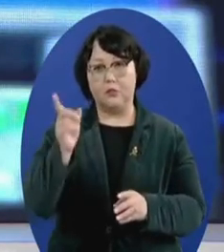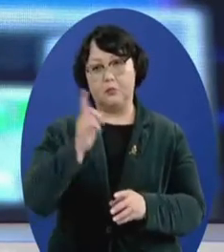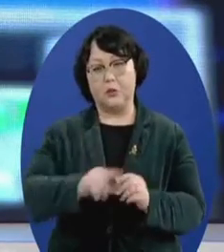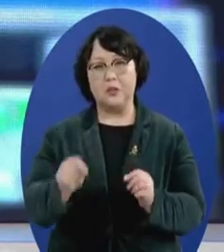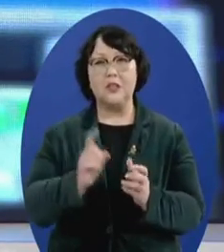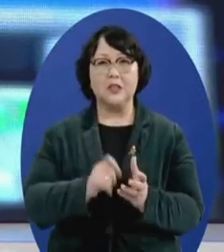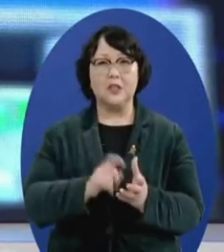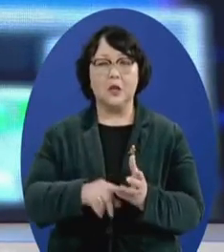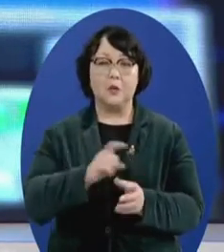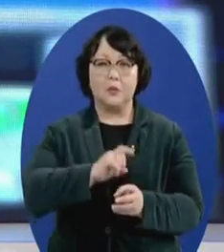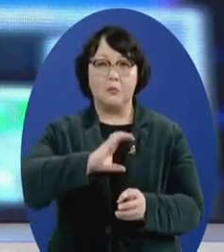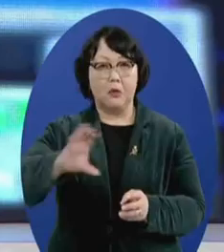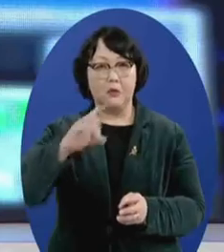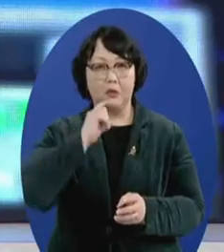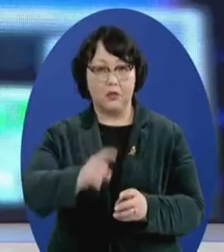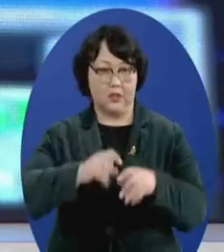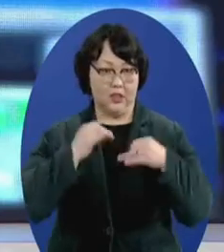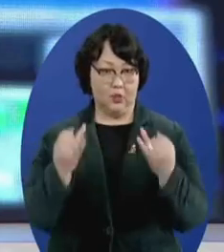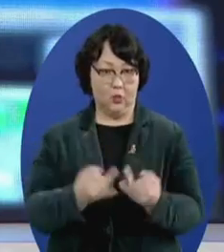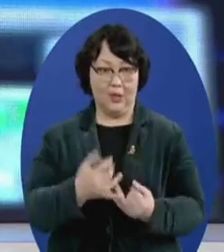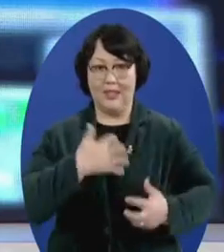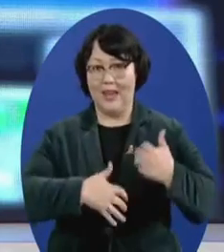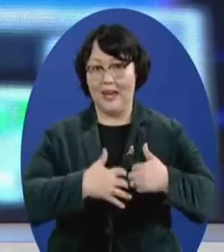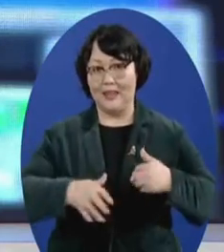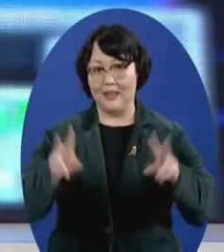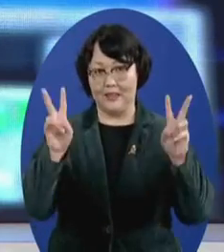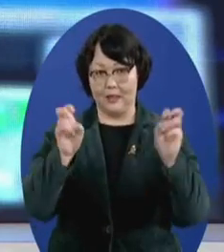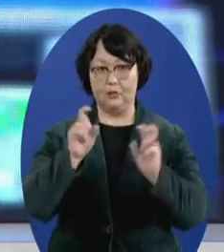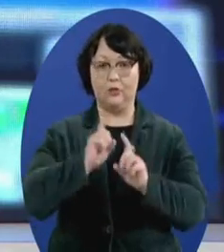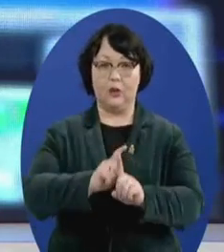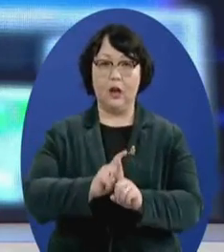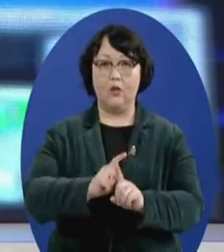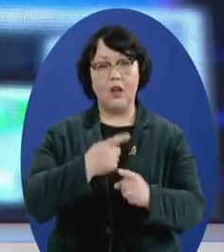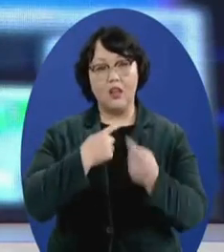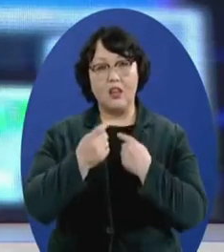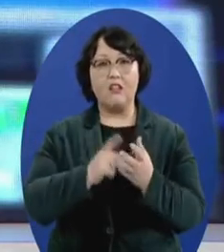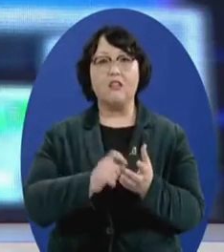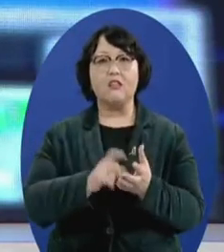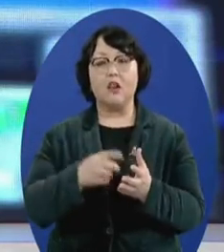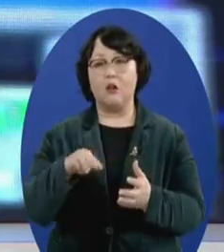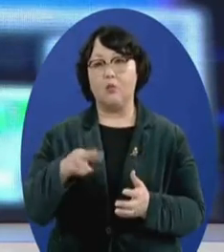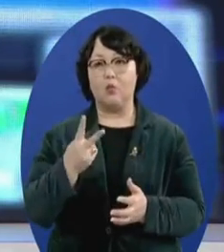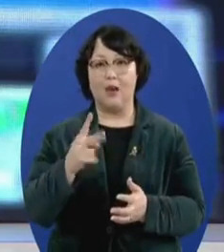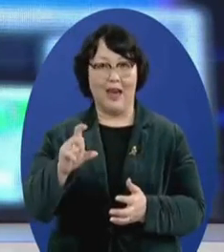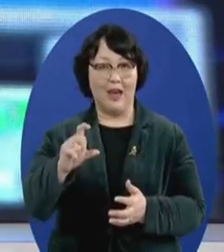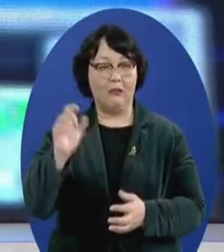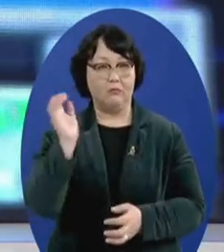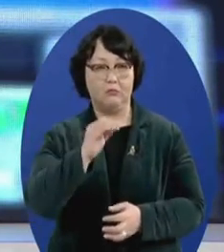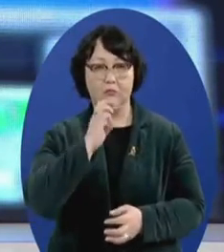хувийн хвшлигийн хэлж байна. Улс их хурл яралтай гормоор асуудлыг шийдвэрлэж өгөхийг Монголын үйлдвэрчний нийгмийн холбооноос мэдгдлээ.